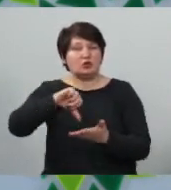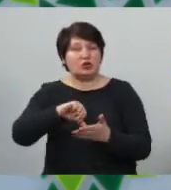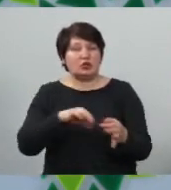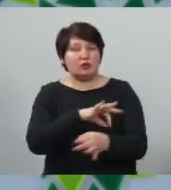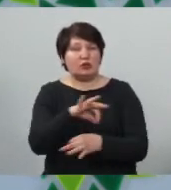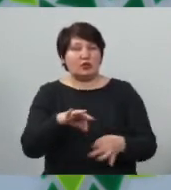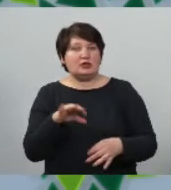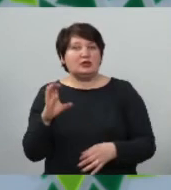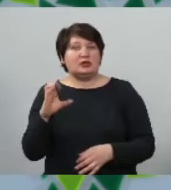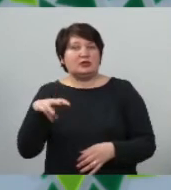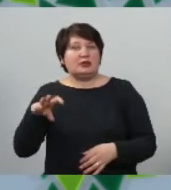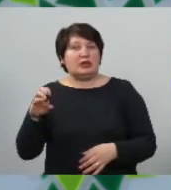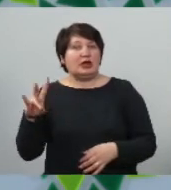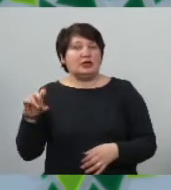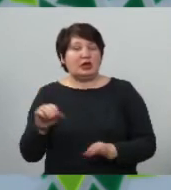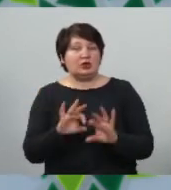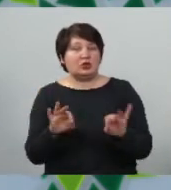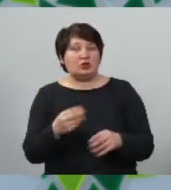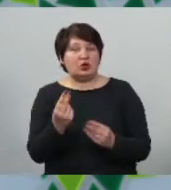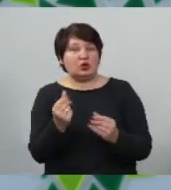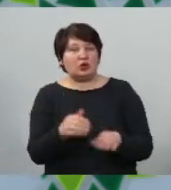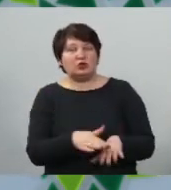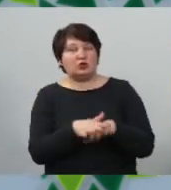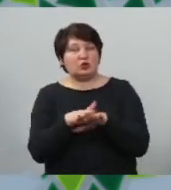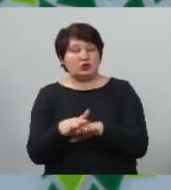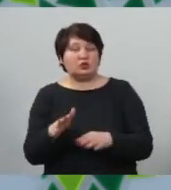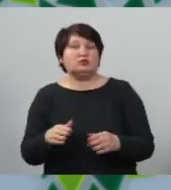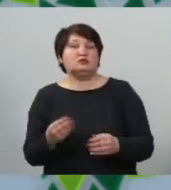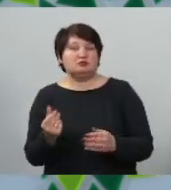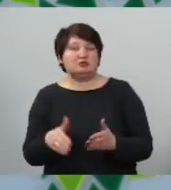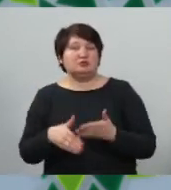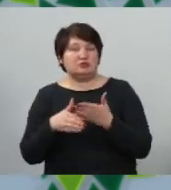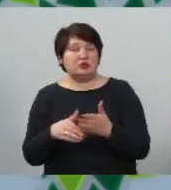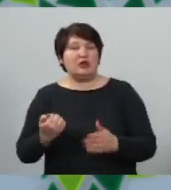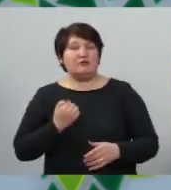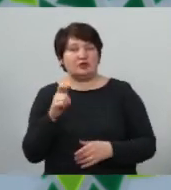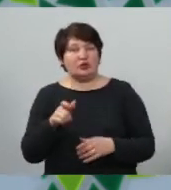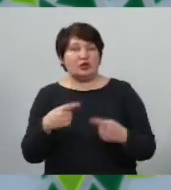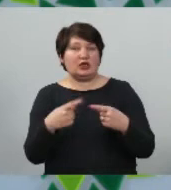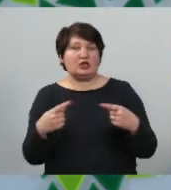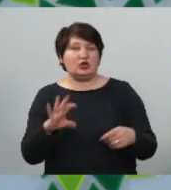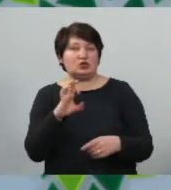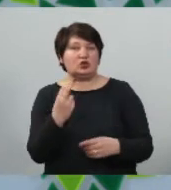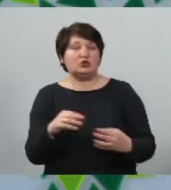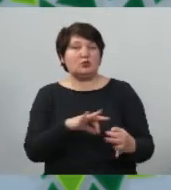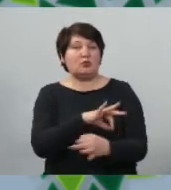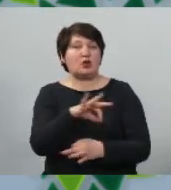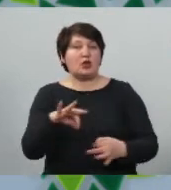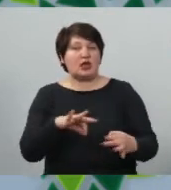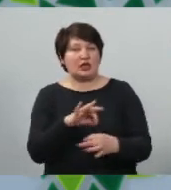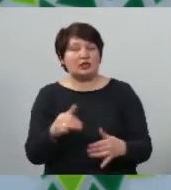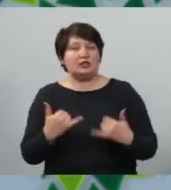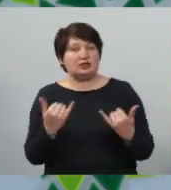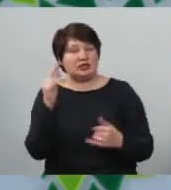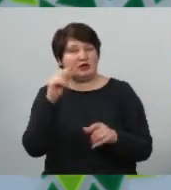Роман Сметана розказує, що гроші йдуть на адресну допомогу військовим, а також на інші соціальні проєкти, зокрема зараз у